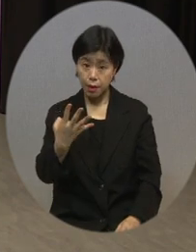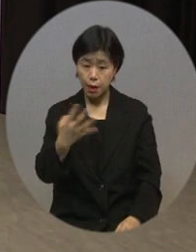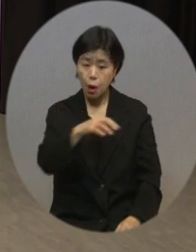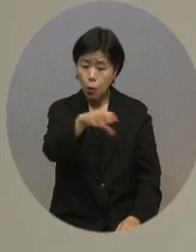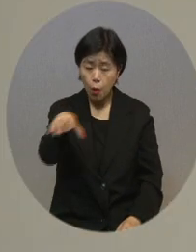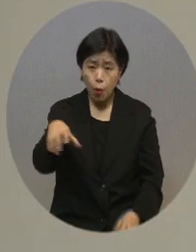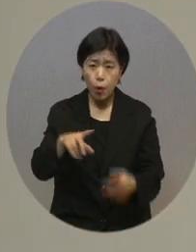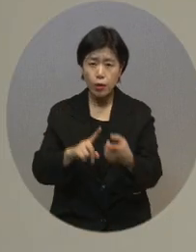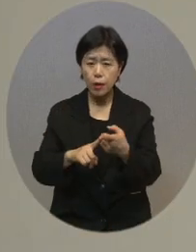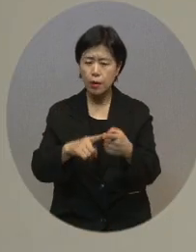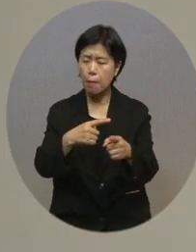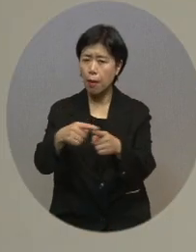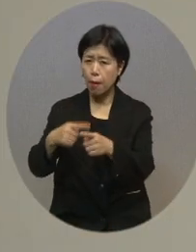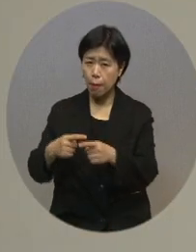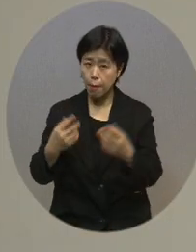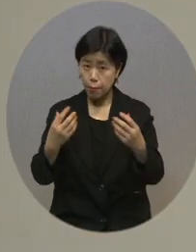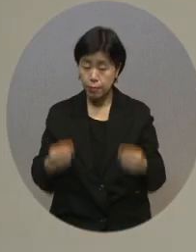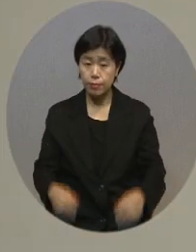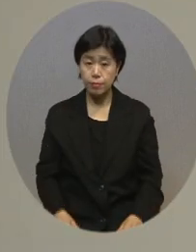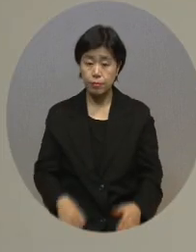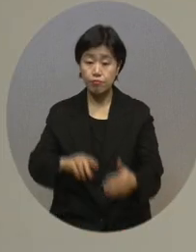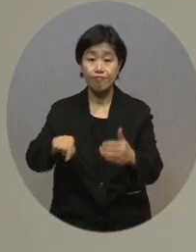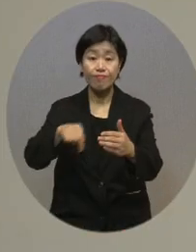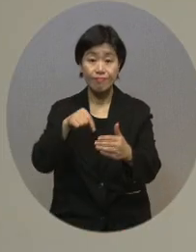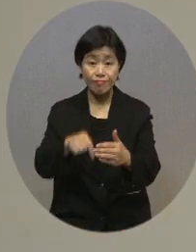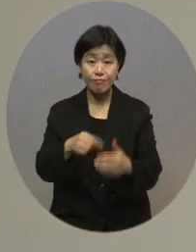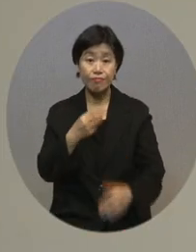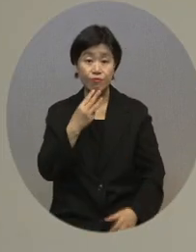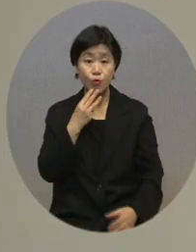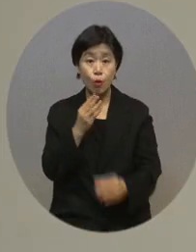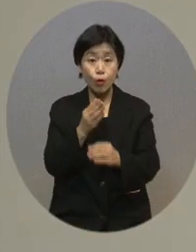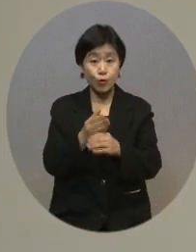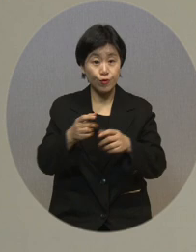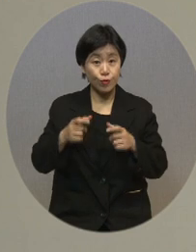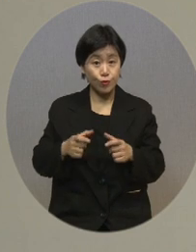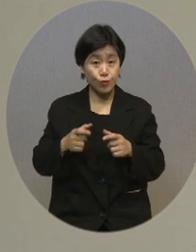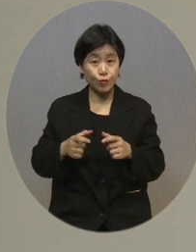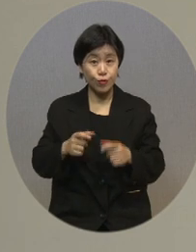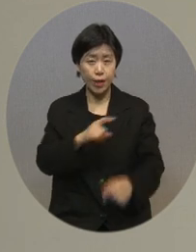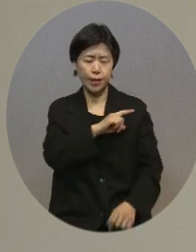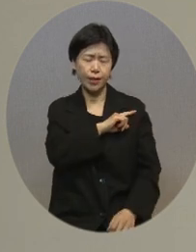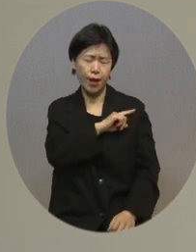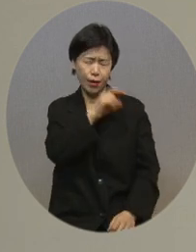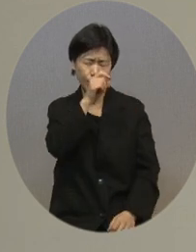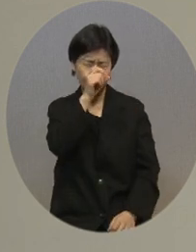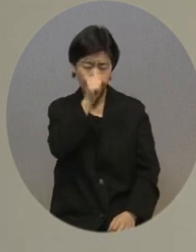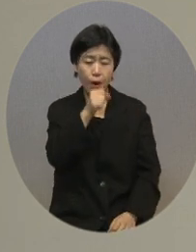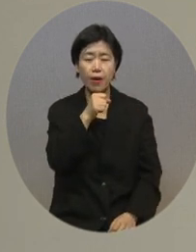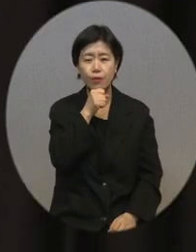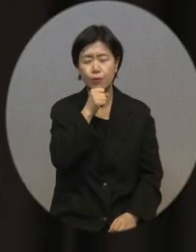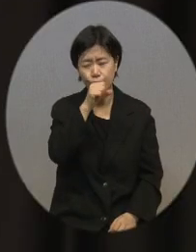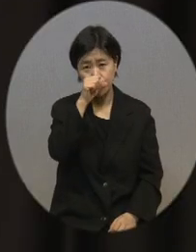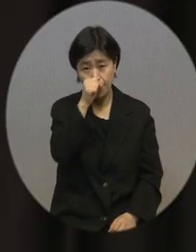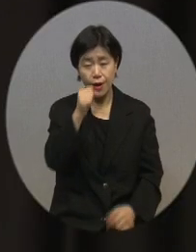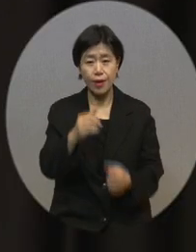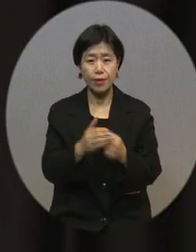했는데 그중에서 서울 중구가 가장 좋은 성적을 거둬서 전국에서 1위를